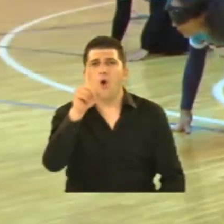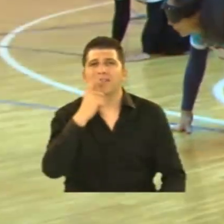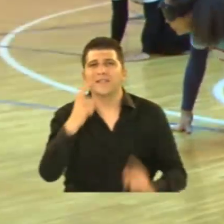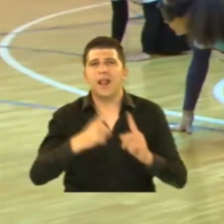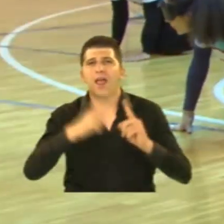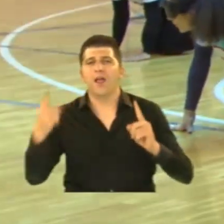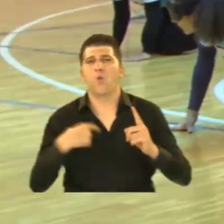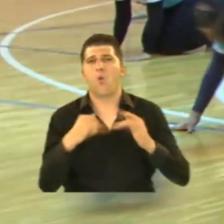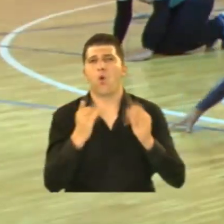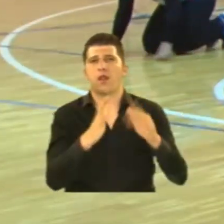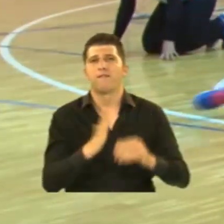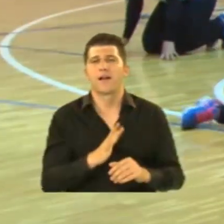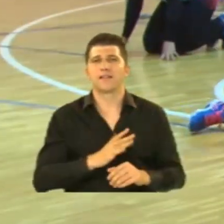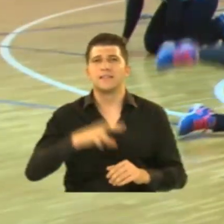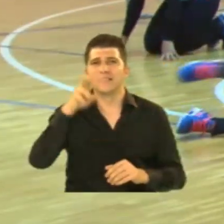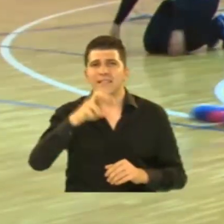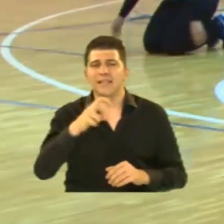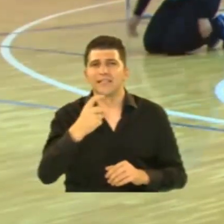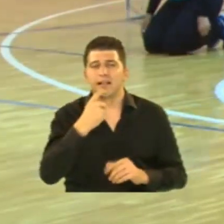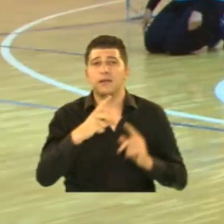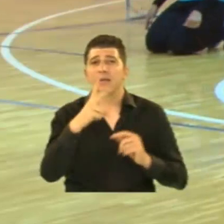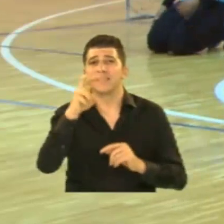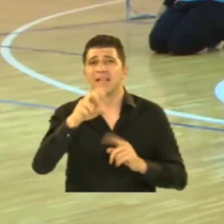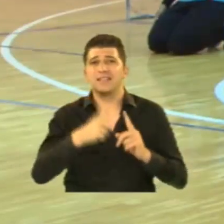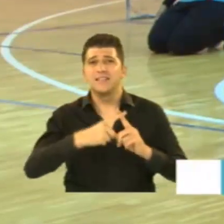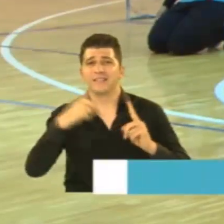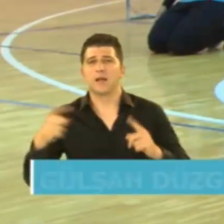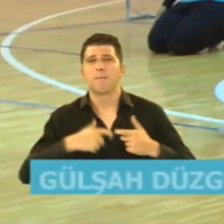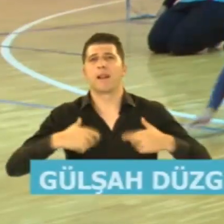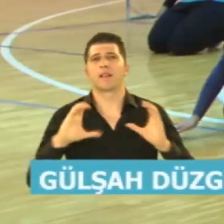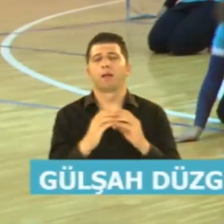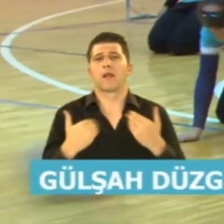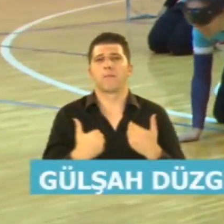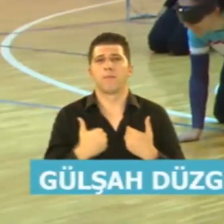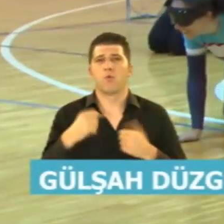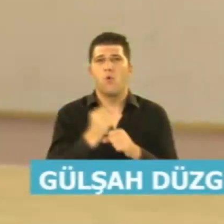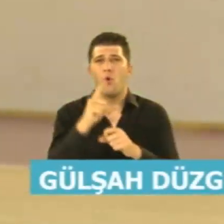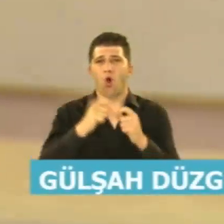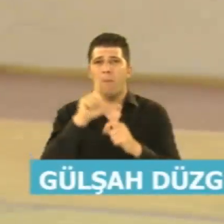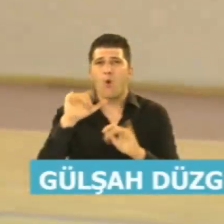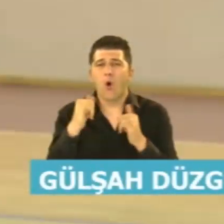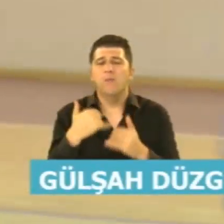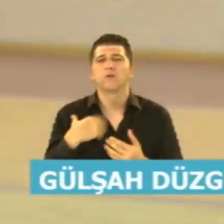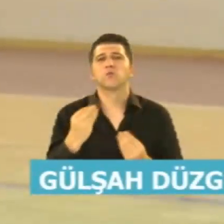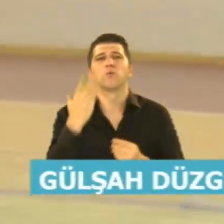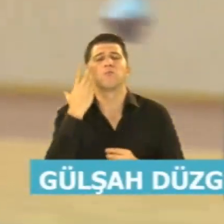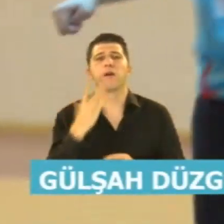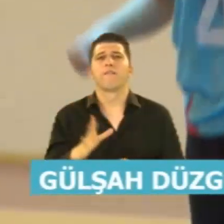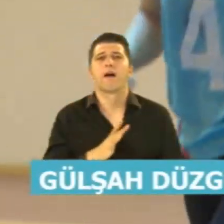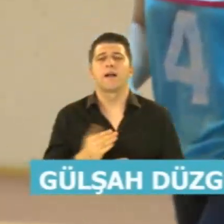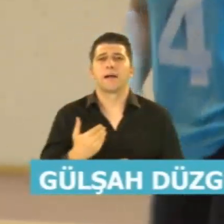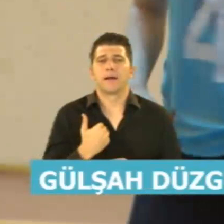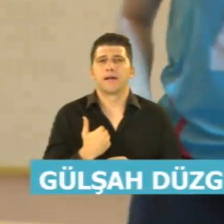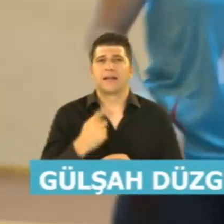On seneden beri golbol oynuyorum. 8 yıldır, yani 2008'den beri de milli takımdayım. Golbol oynamak çok güzel.